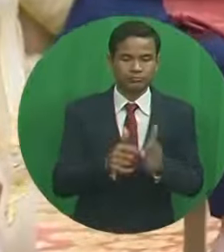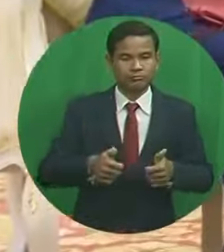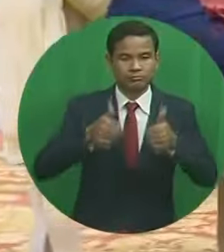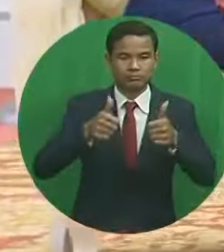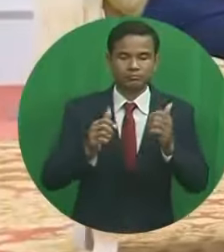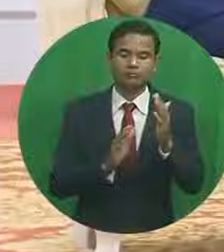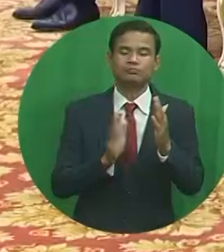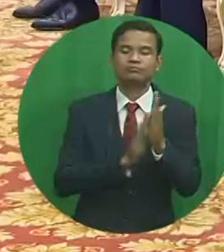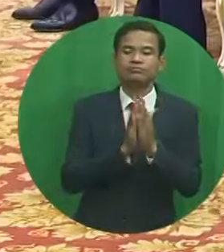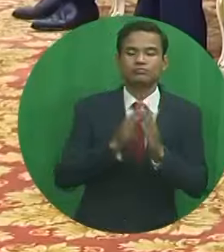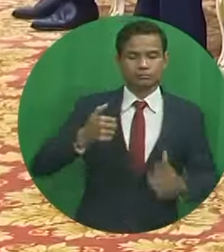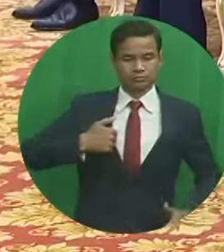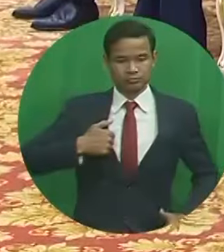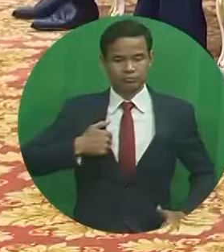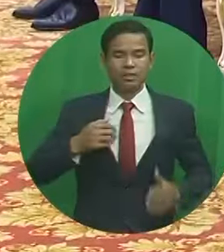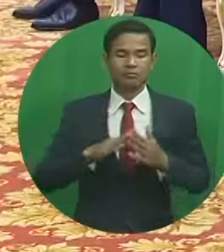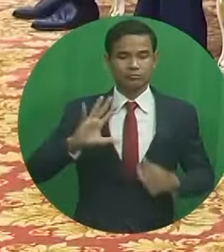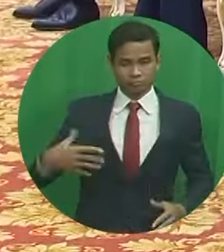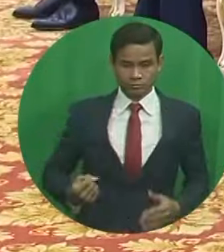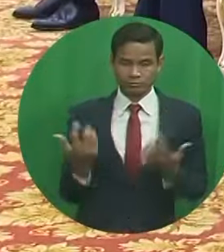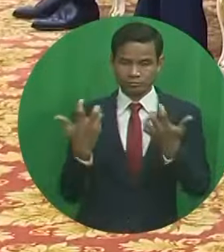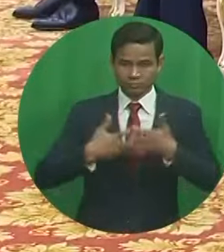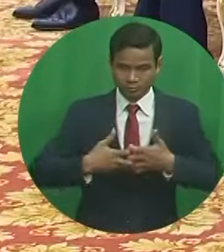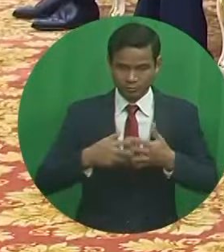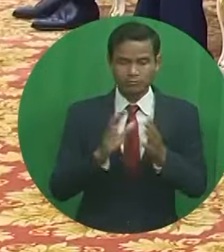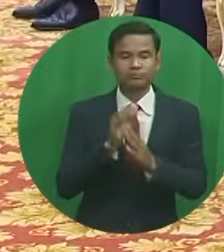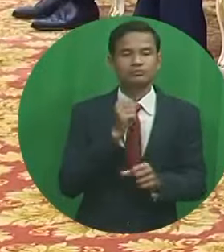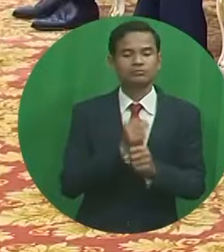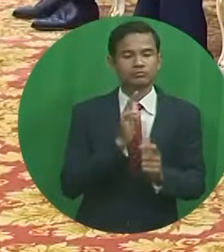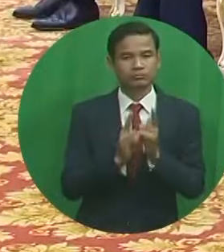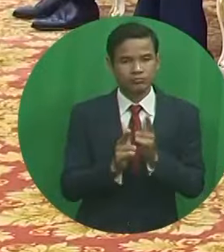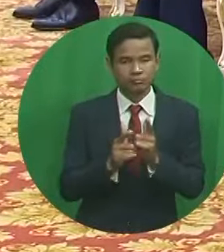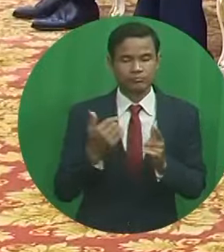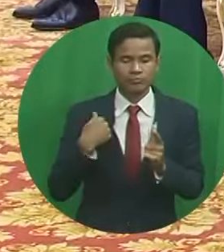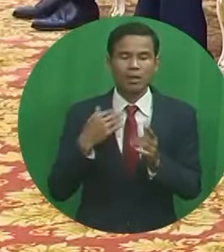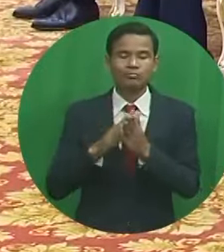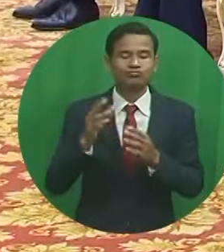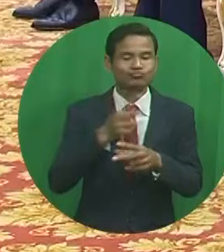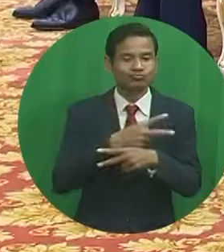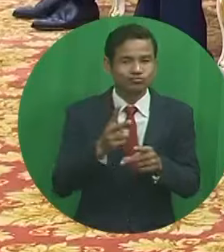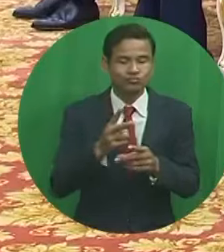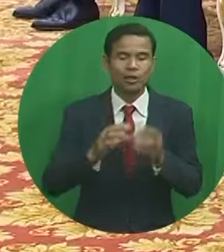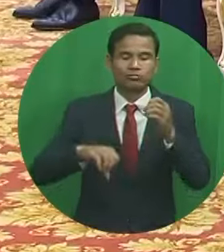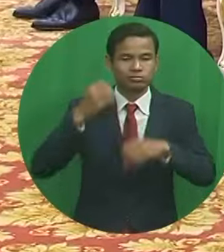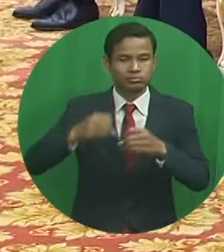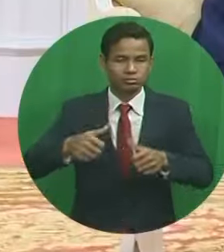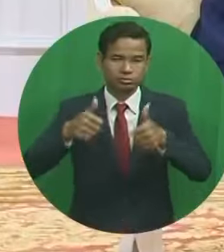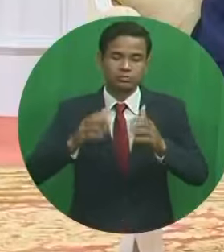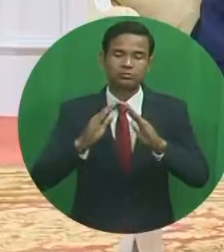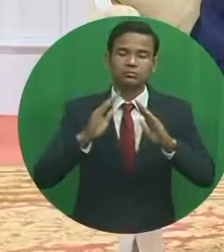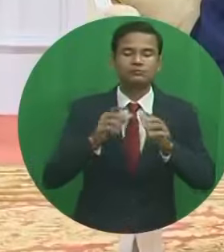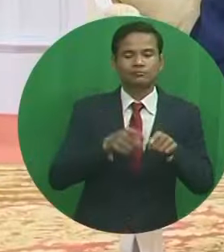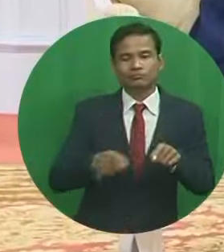រវាងកាណាដាកម្ពុជាដែលជាទំនាក់ទំនងនិងកិច្ចសហប្រតិបត្តិការប្រកបដោយផ្លែផ្កាហើយក្នុងអាណត្តិការទូតនៅ